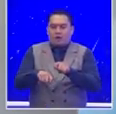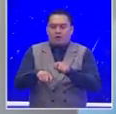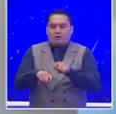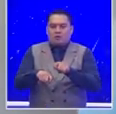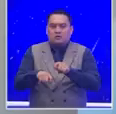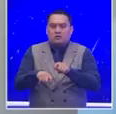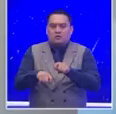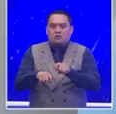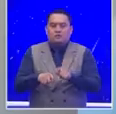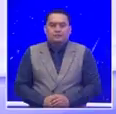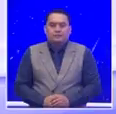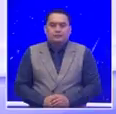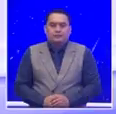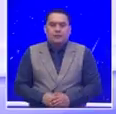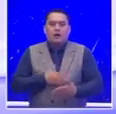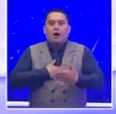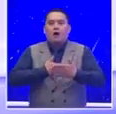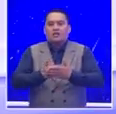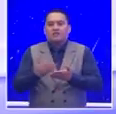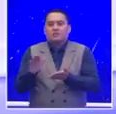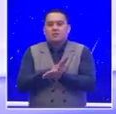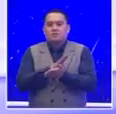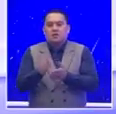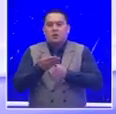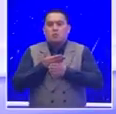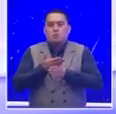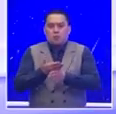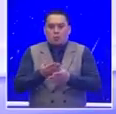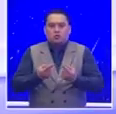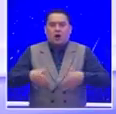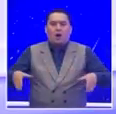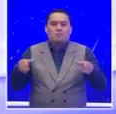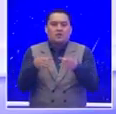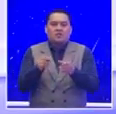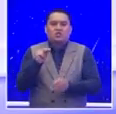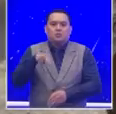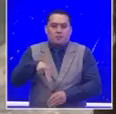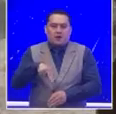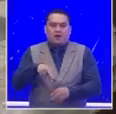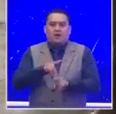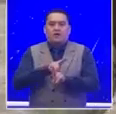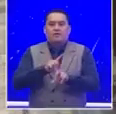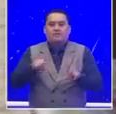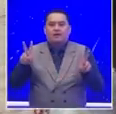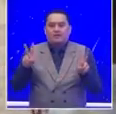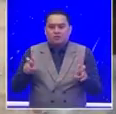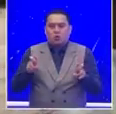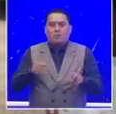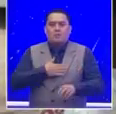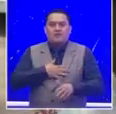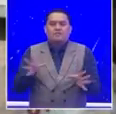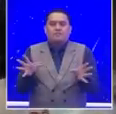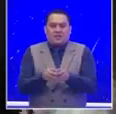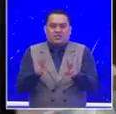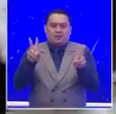выезжающих в город. Волонтерские организации страны объединились в условиях режима ЧП под лозунгом «Без Бергемес».